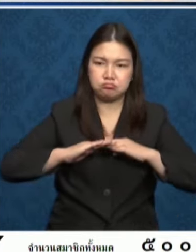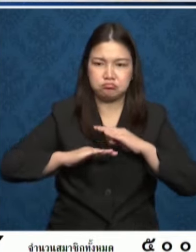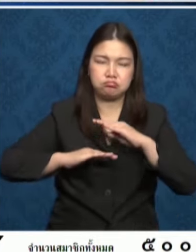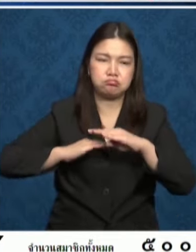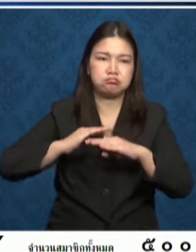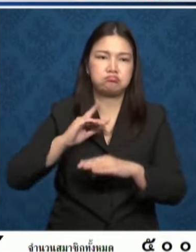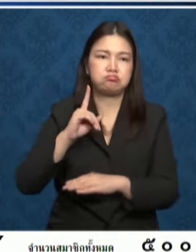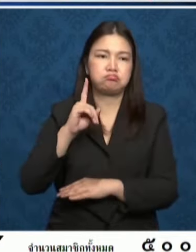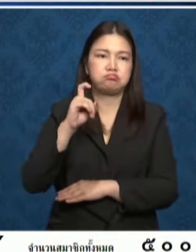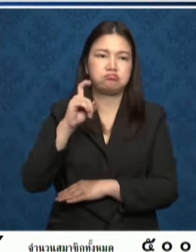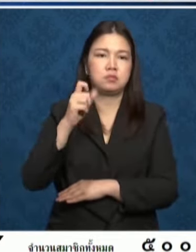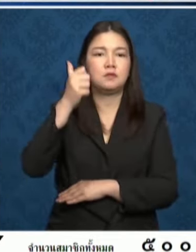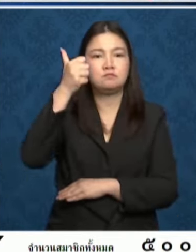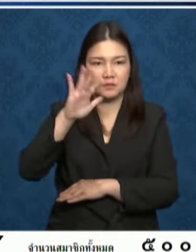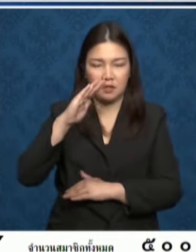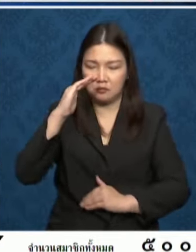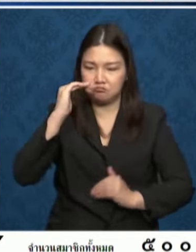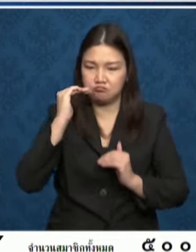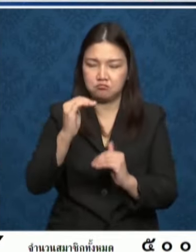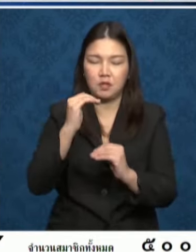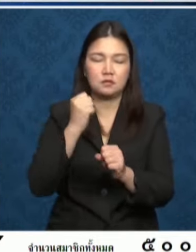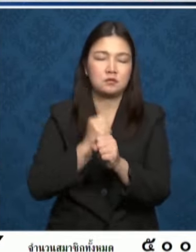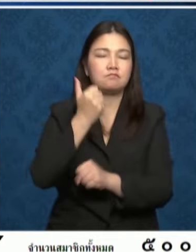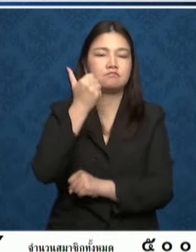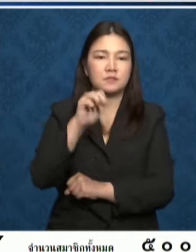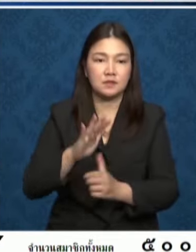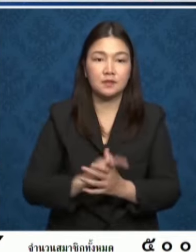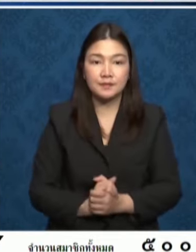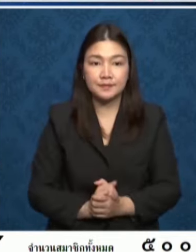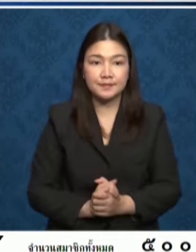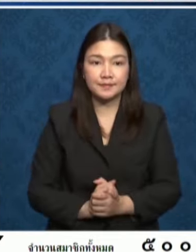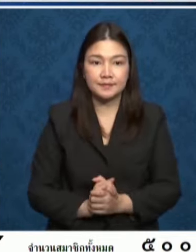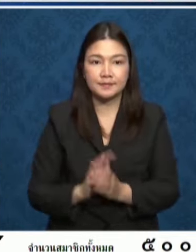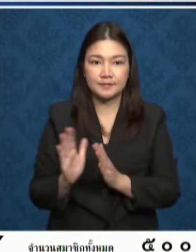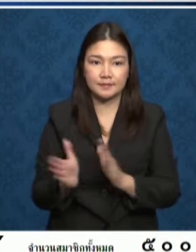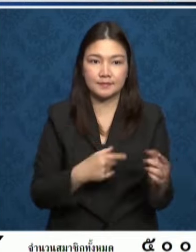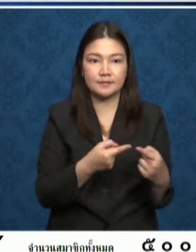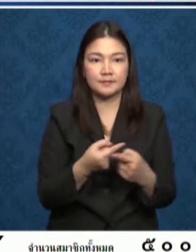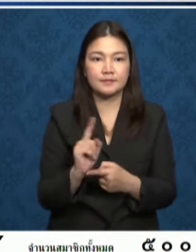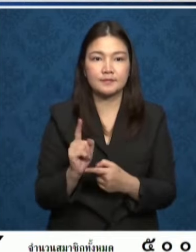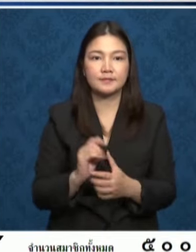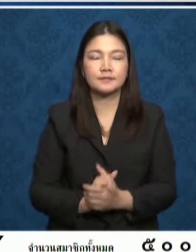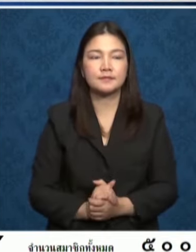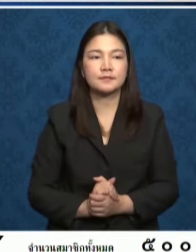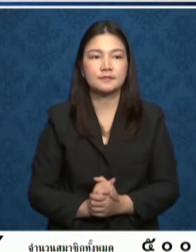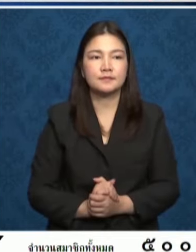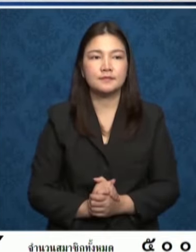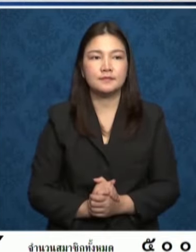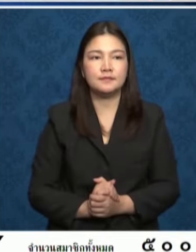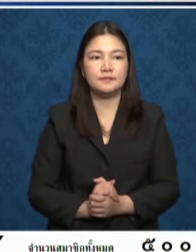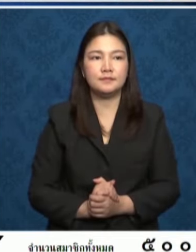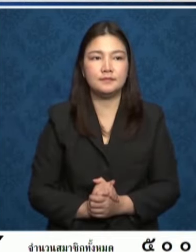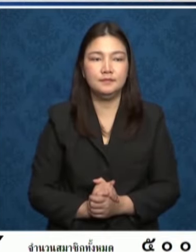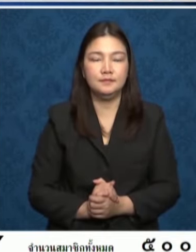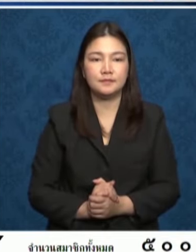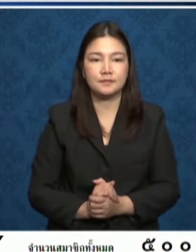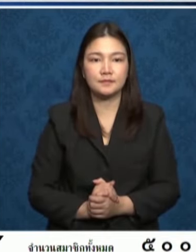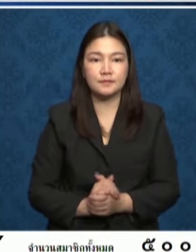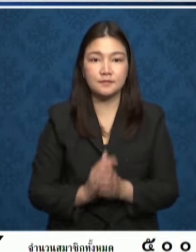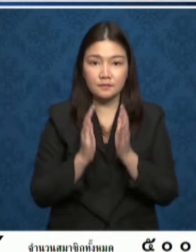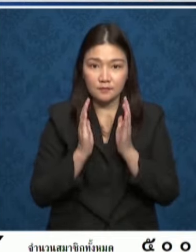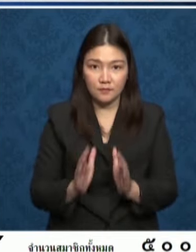ชาวบ้านบ้านกลางถูกจำกัดลงไปนะครับสไลด์ต่อไปนะครับแล้วมีคนที่ตก